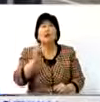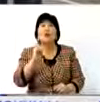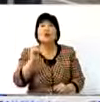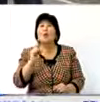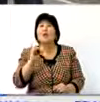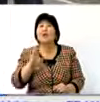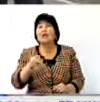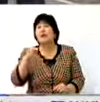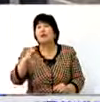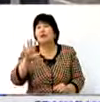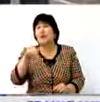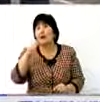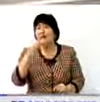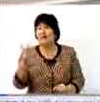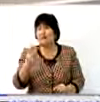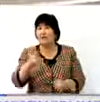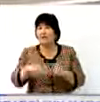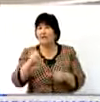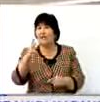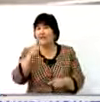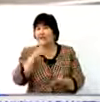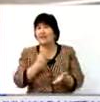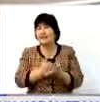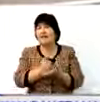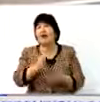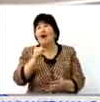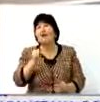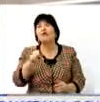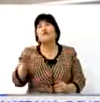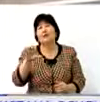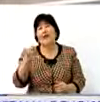Кукетов в 2005 году, вторую через 13 лет Айдос Султангали.